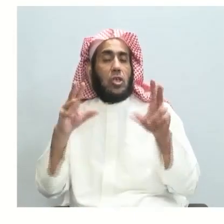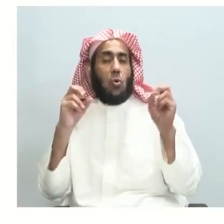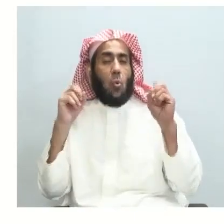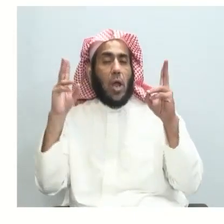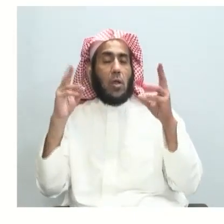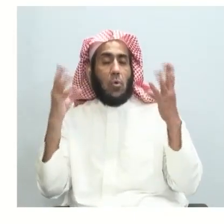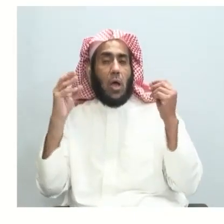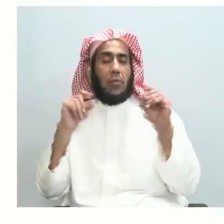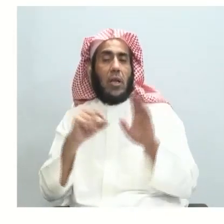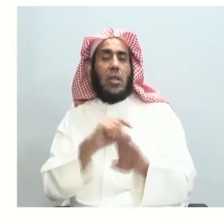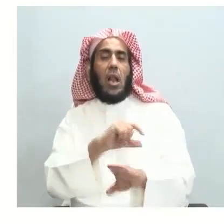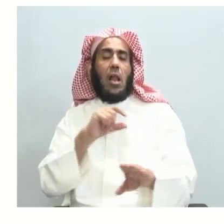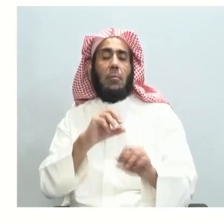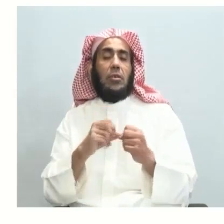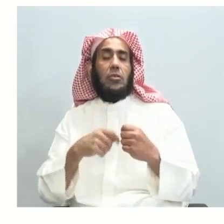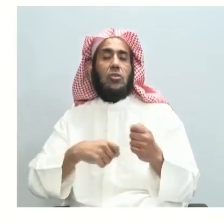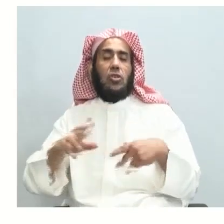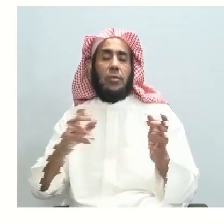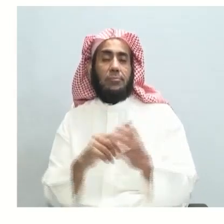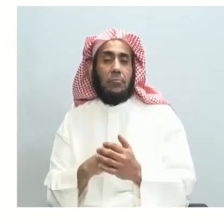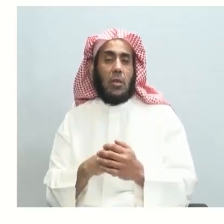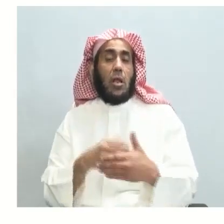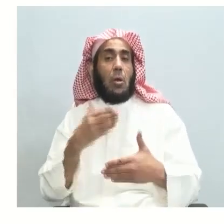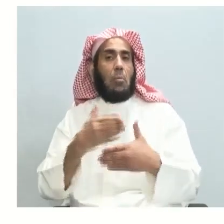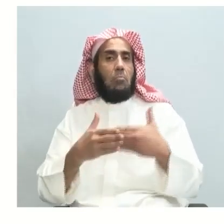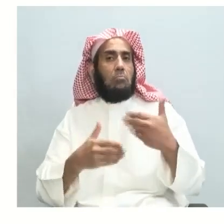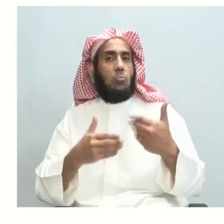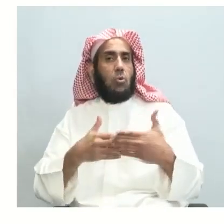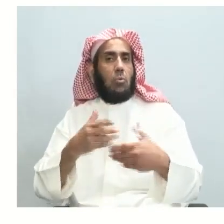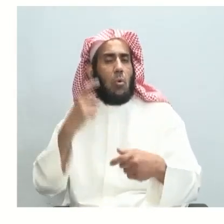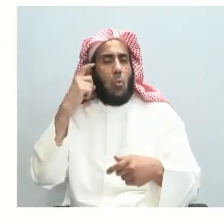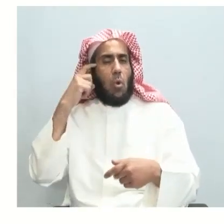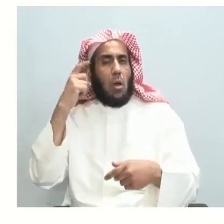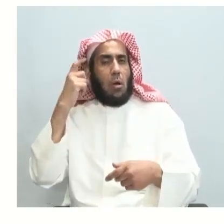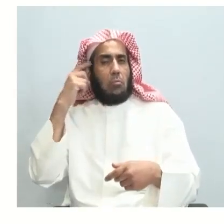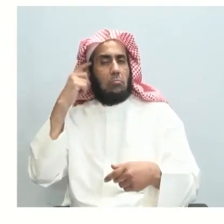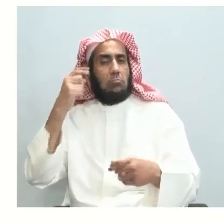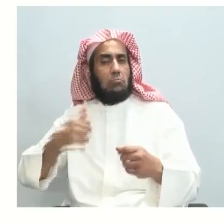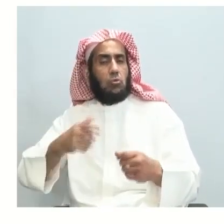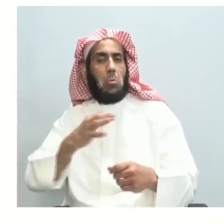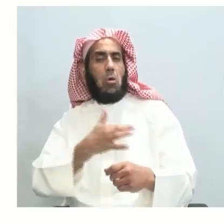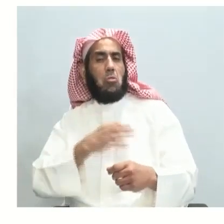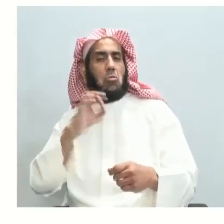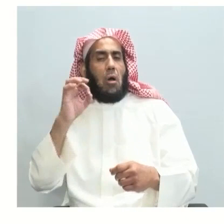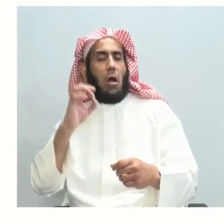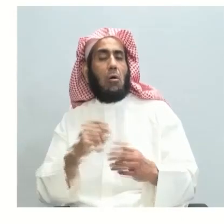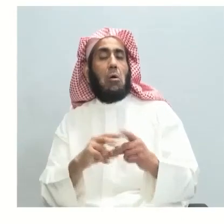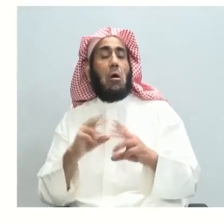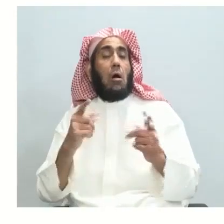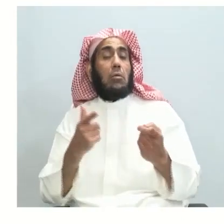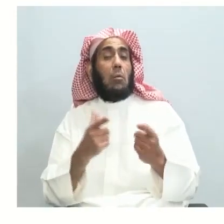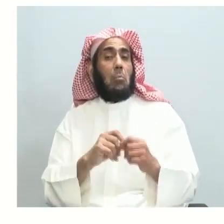وثقافه هذه العلامه التجاريه كذلك بناء السمعه سمعتها التجاريه كل منظمه قد تكون خدماتها مميزه